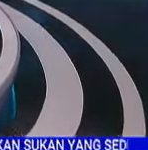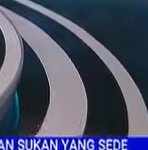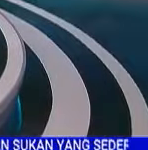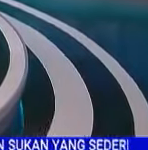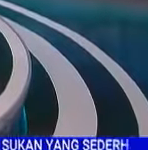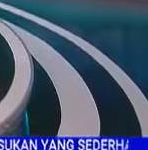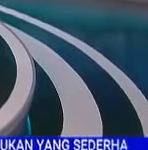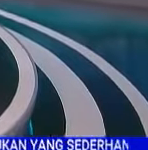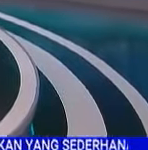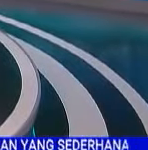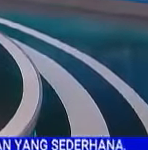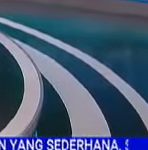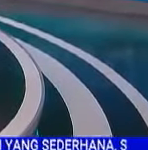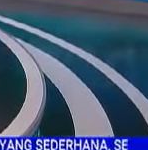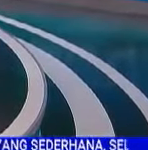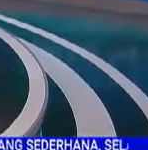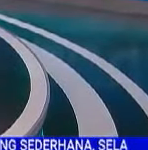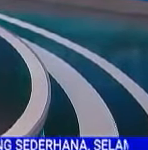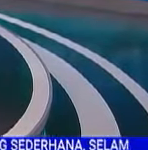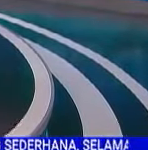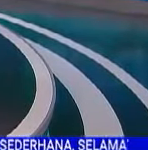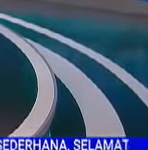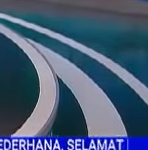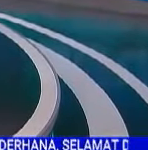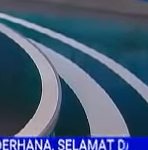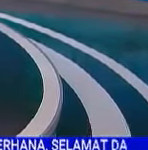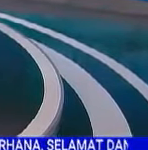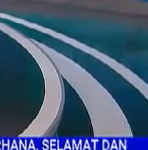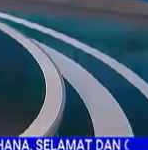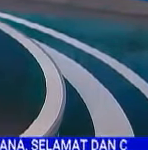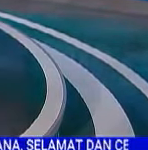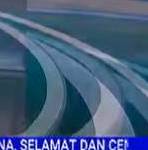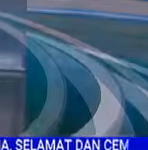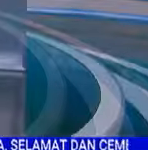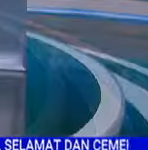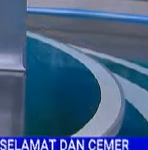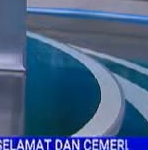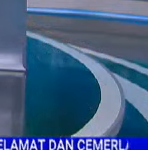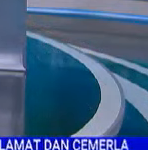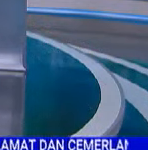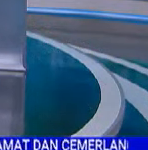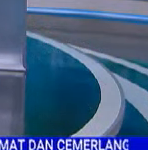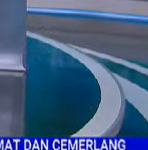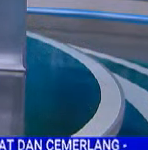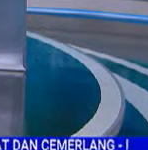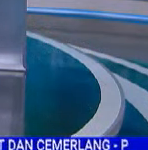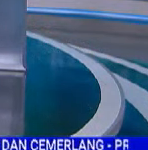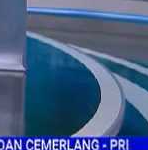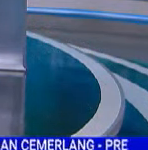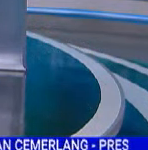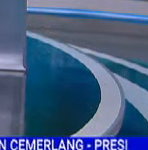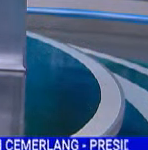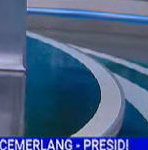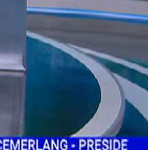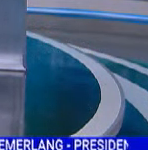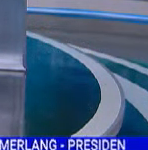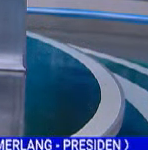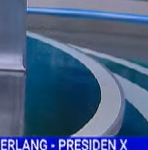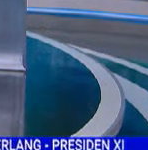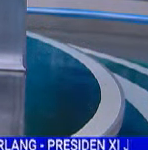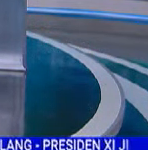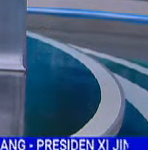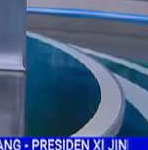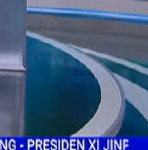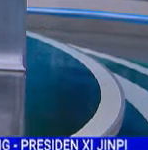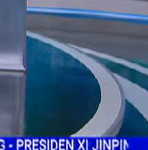Edisi Rabu 26 Januari 2022, saya Syahril Sarafuddin dan saya Laurentia Fiona berdebaikan. Saudara,